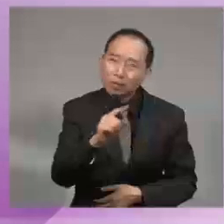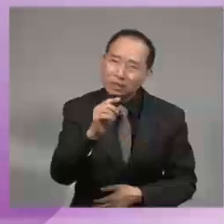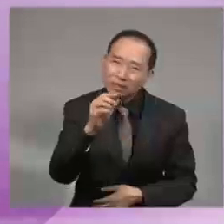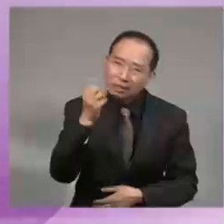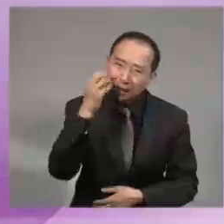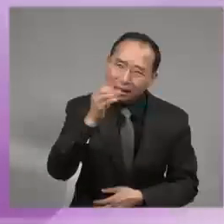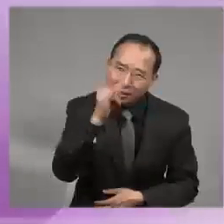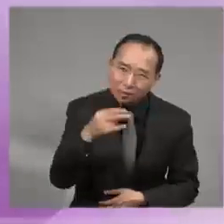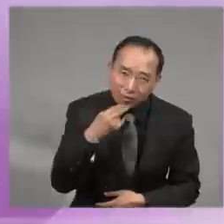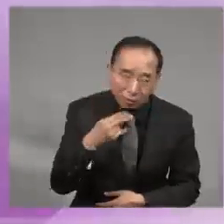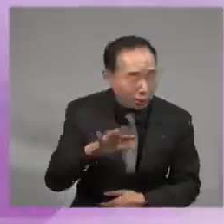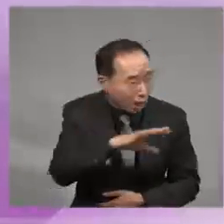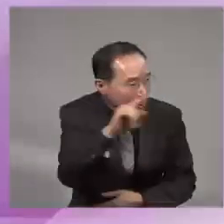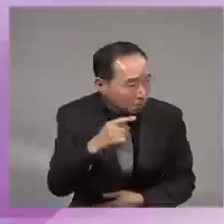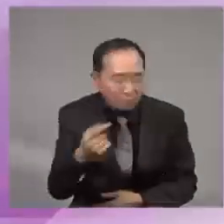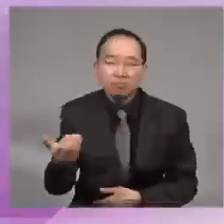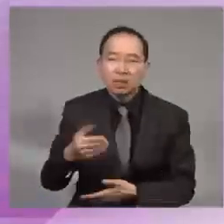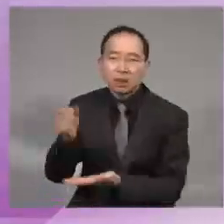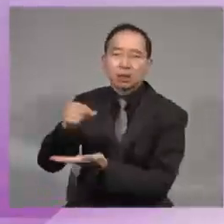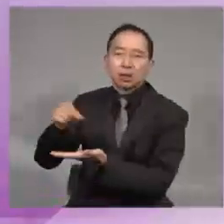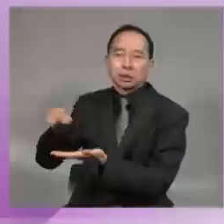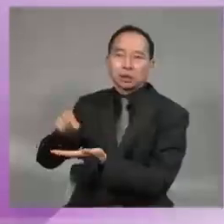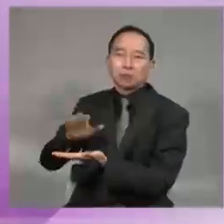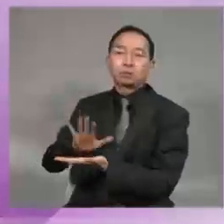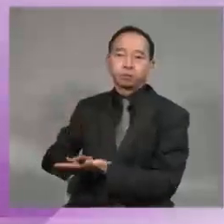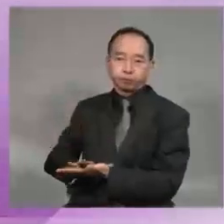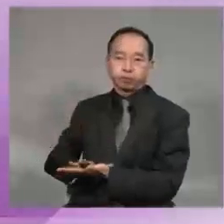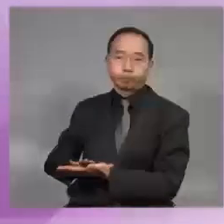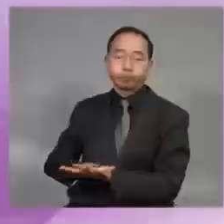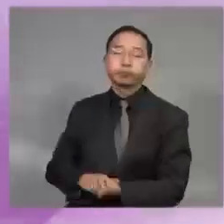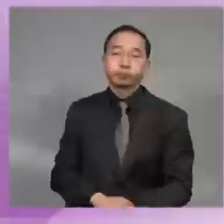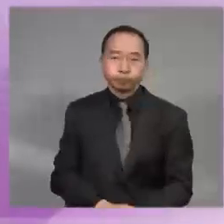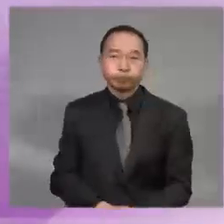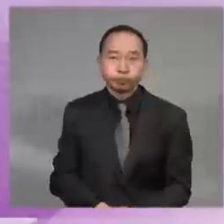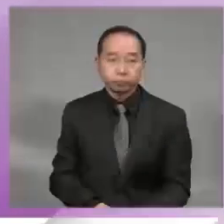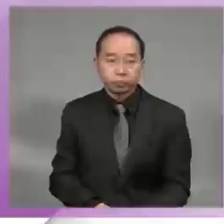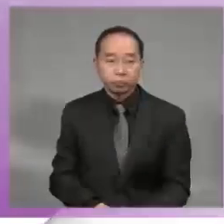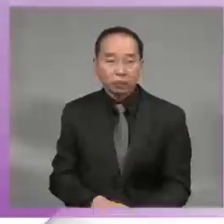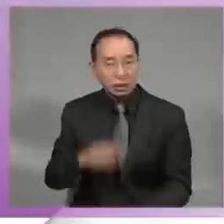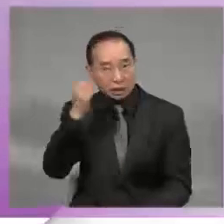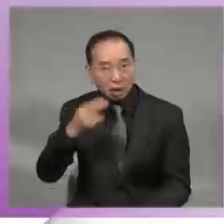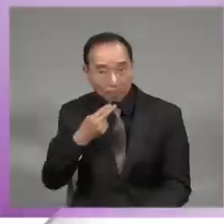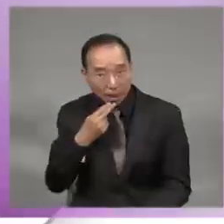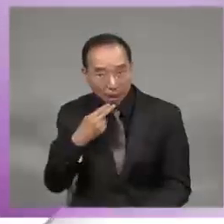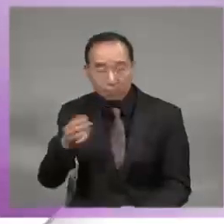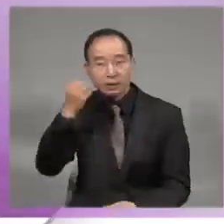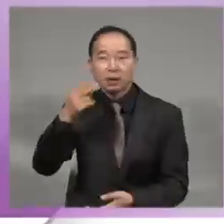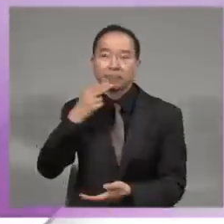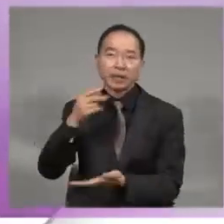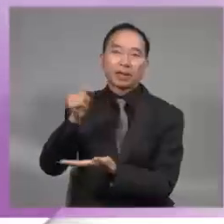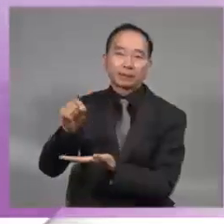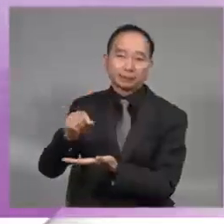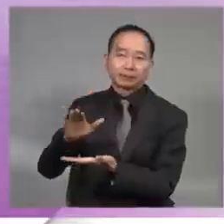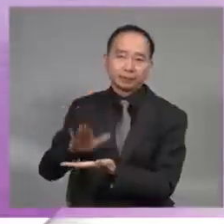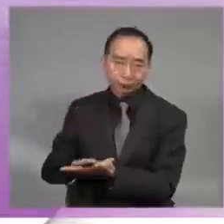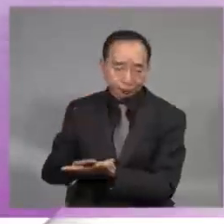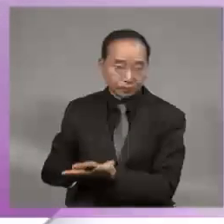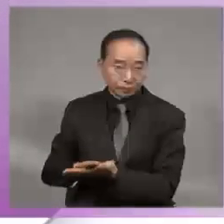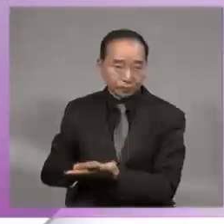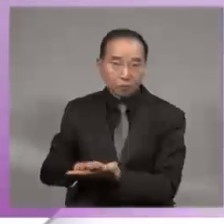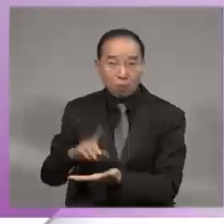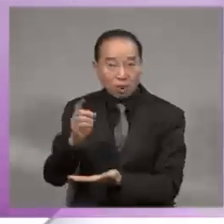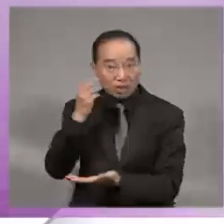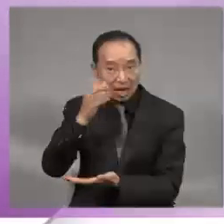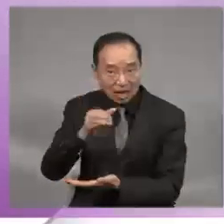그렇군요. 자, 사전투표록의 기록을 철저하게 한다. 네, 이게 사전투표록 관리 과정을 증명한 아주 중요한